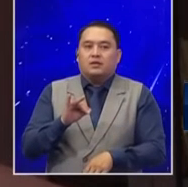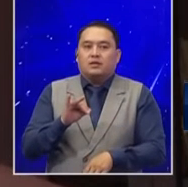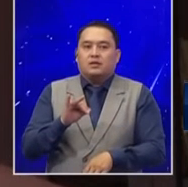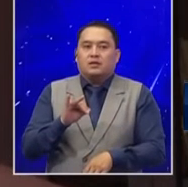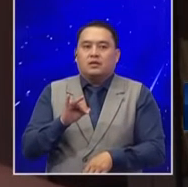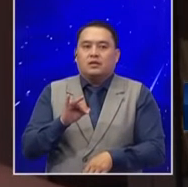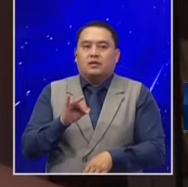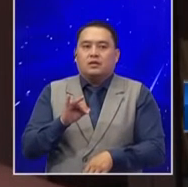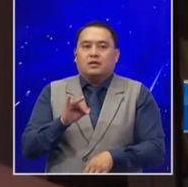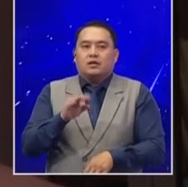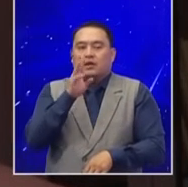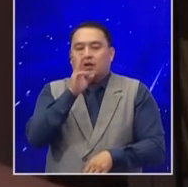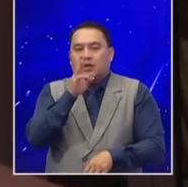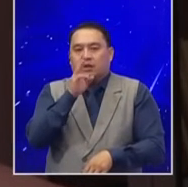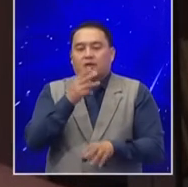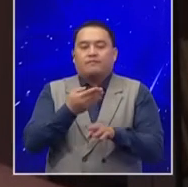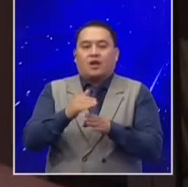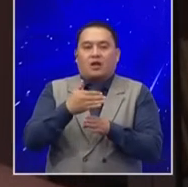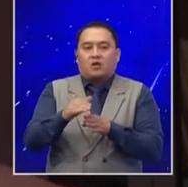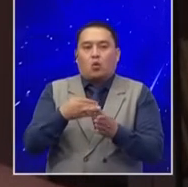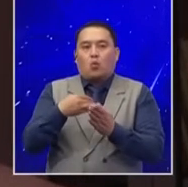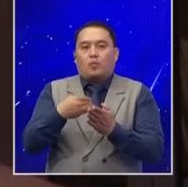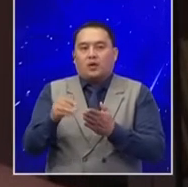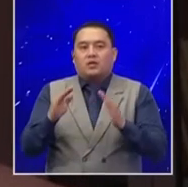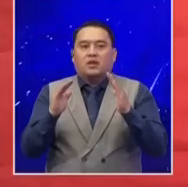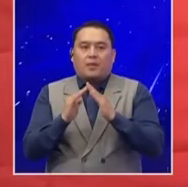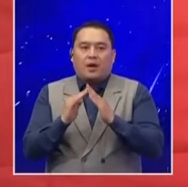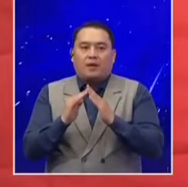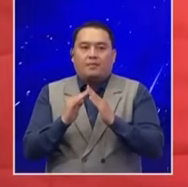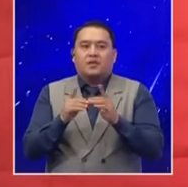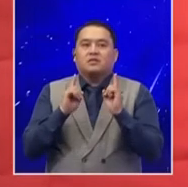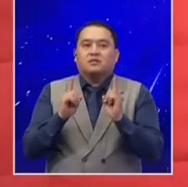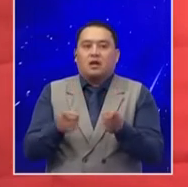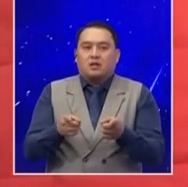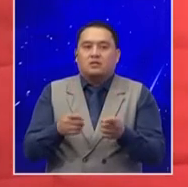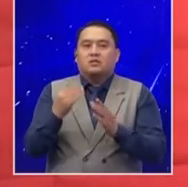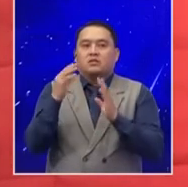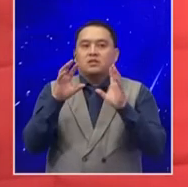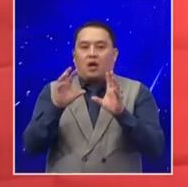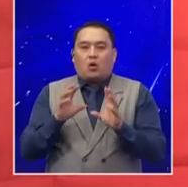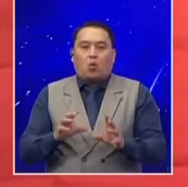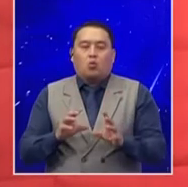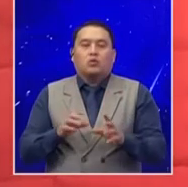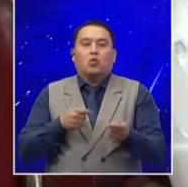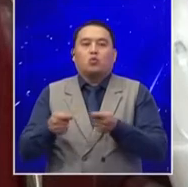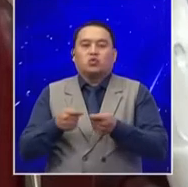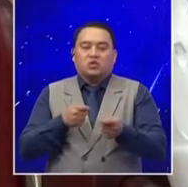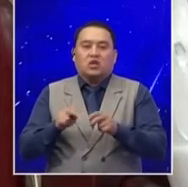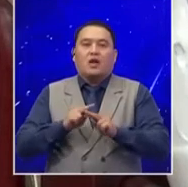а также кредиты с низкой процентной ставкой для приобретения жилья. Согласно закону о статусе педагога,